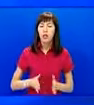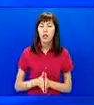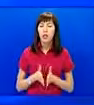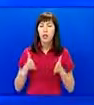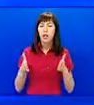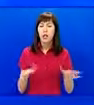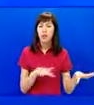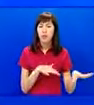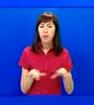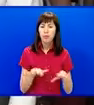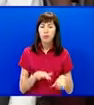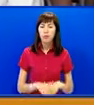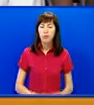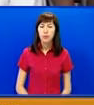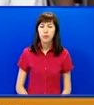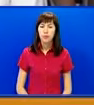грандиозные мероприятия.